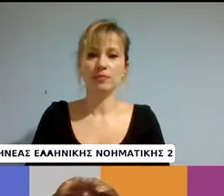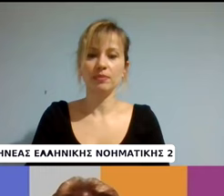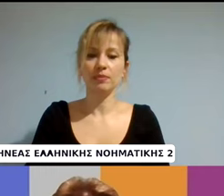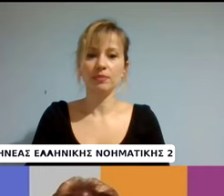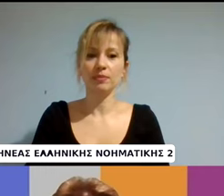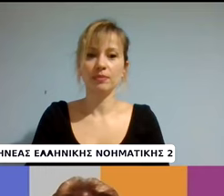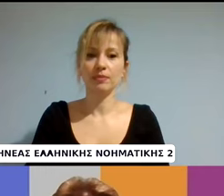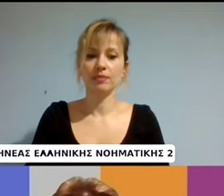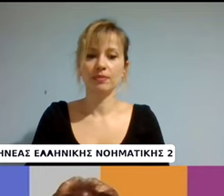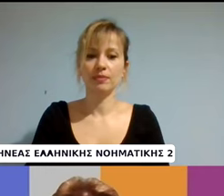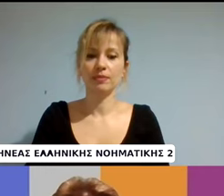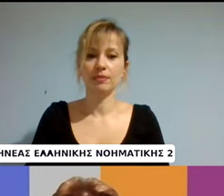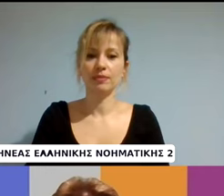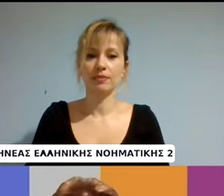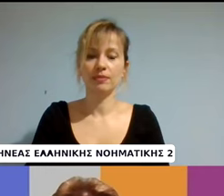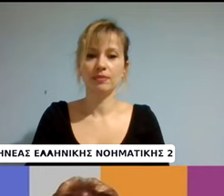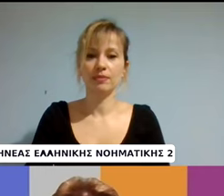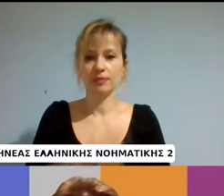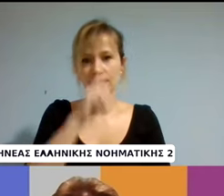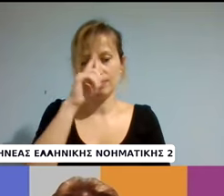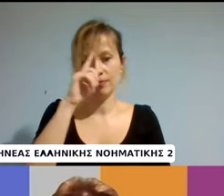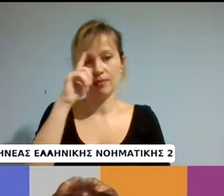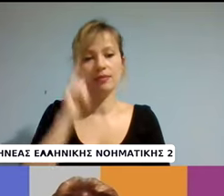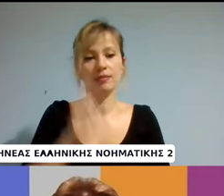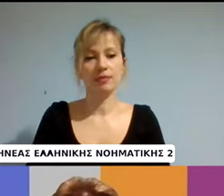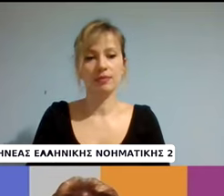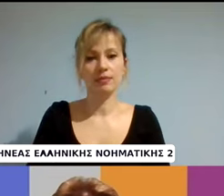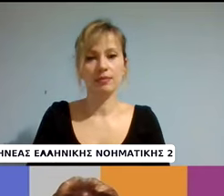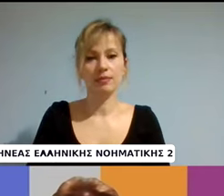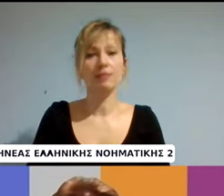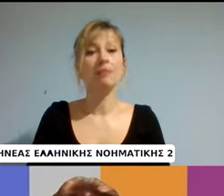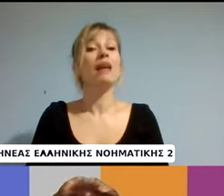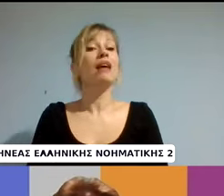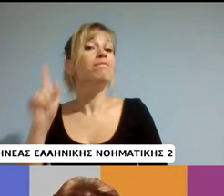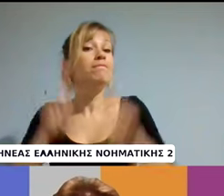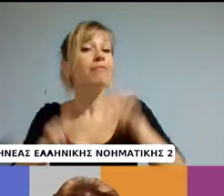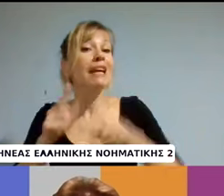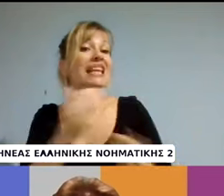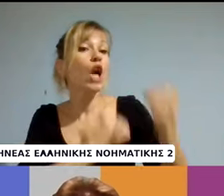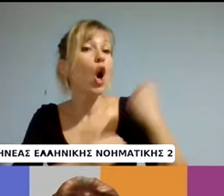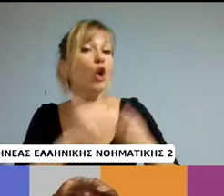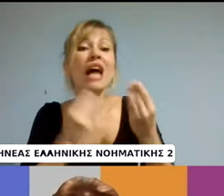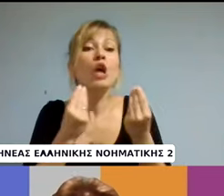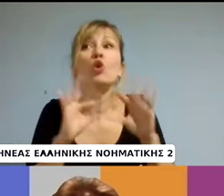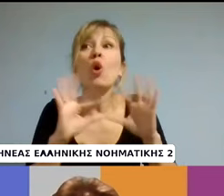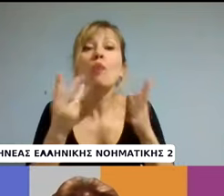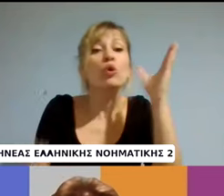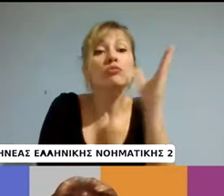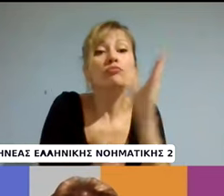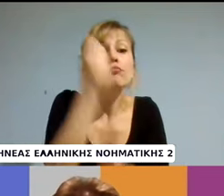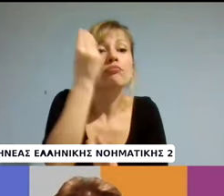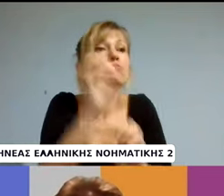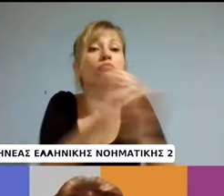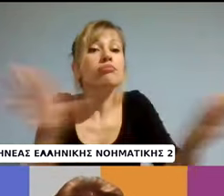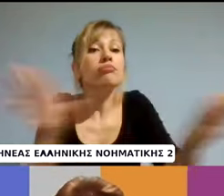Έχουμε ερωτήματα που αφορούν το πώς να προωθήσουν τον οδηγό, δηλαδή πώς να ανεβάσουμε τον οδηγό, πώς